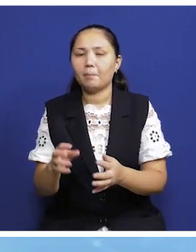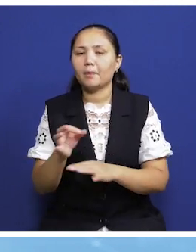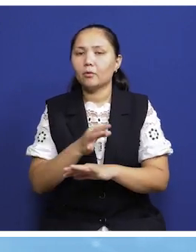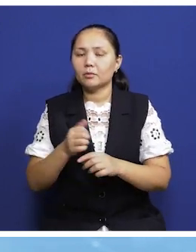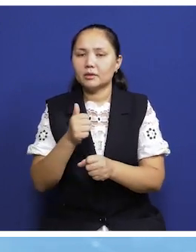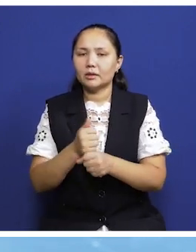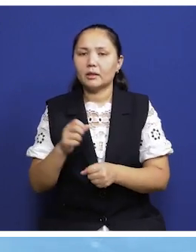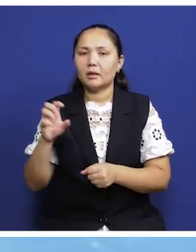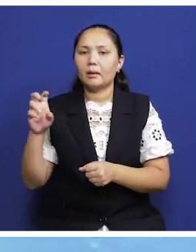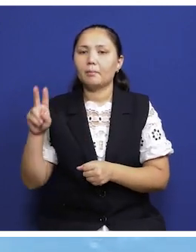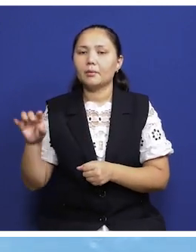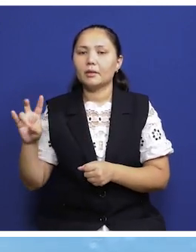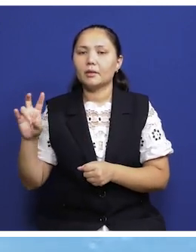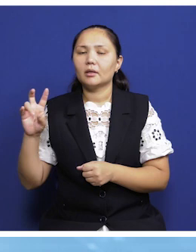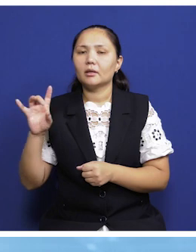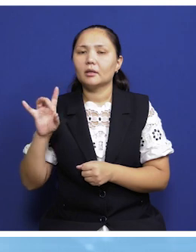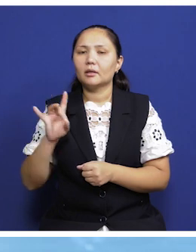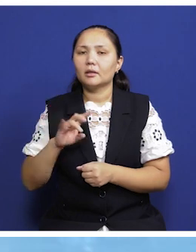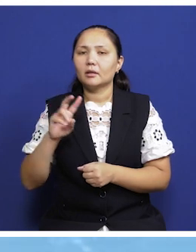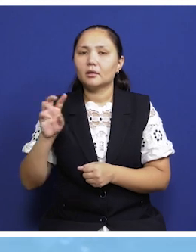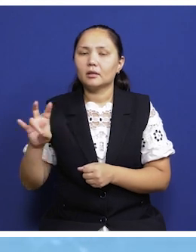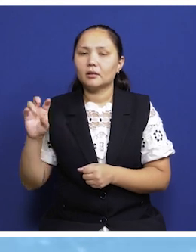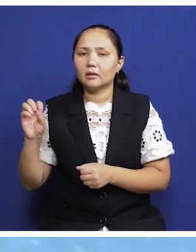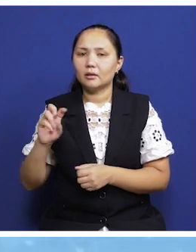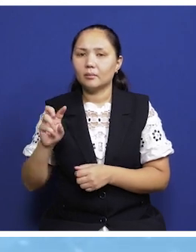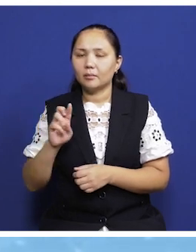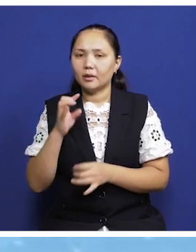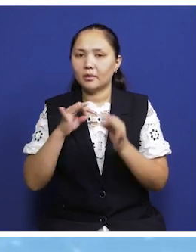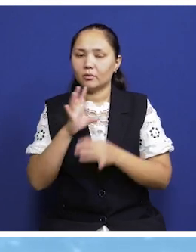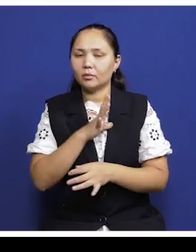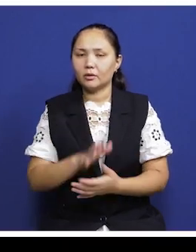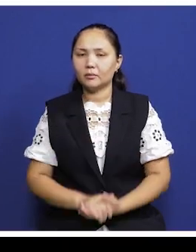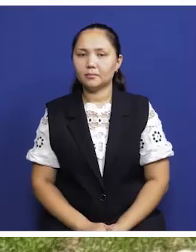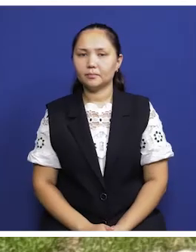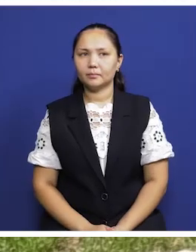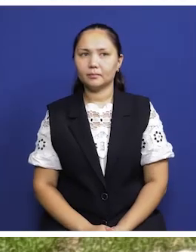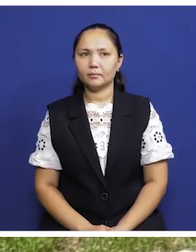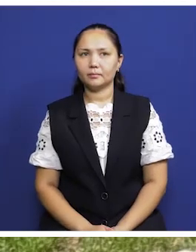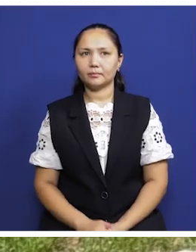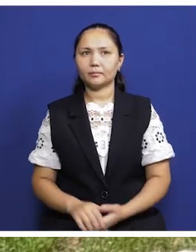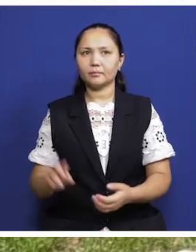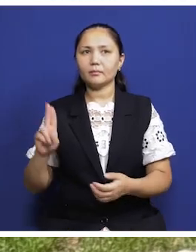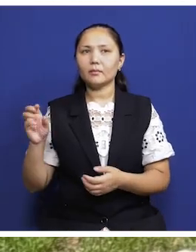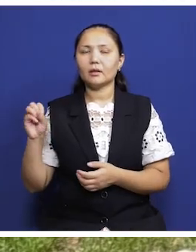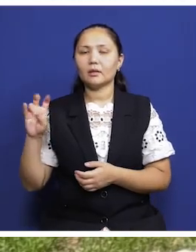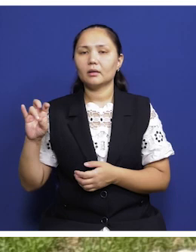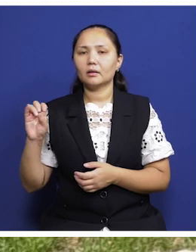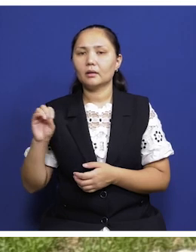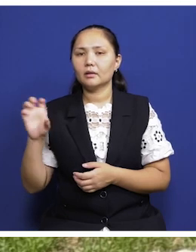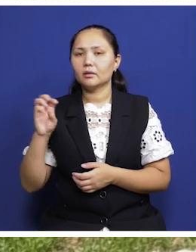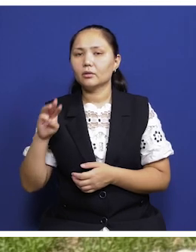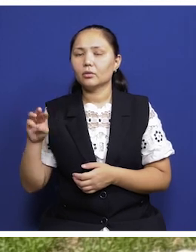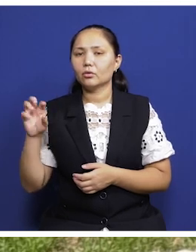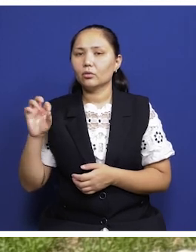әкімі Әбдіразақ Пернебайұлы сұхбат берген болатын. Келесі сюжетке назар аударыңыз. Кеңес төбеге газ келеді. Округ әкімі